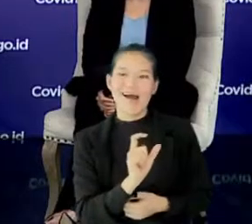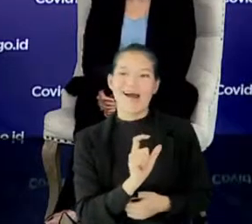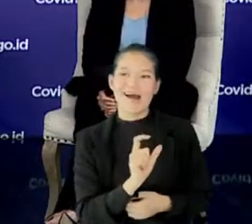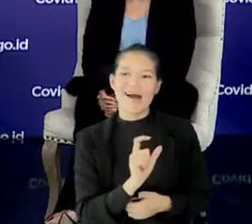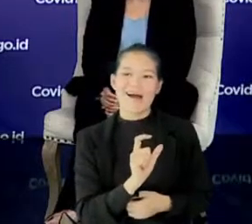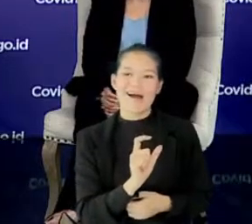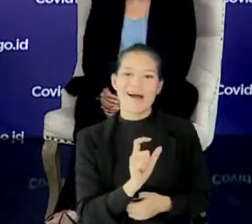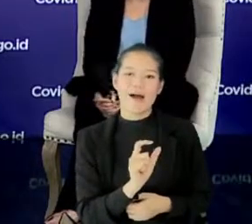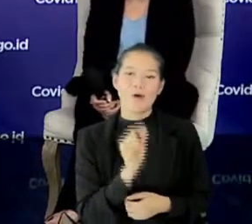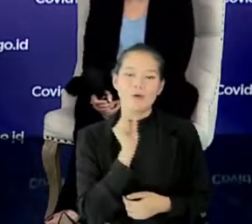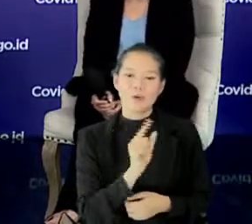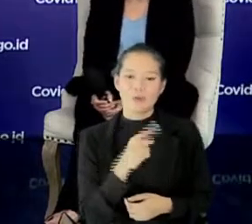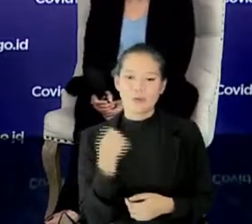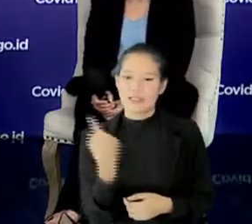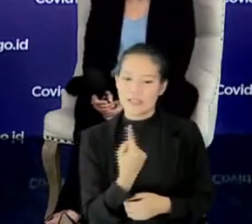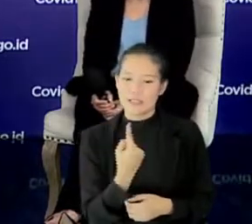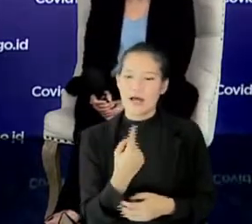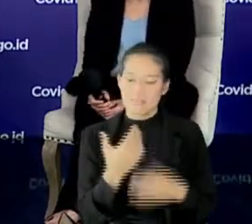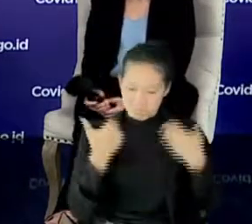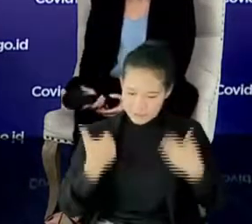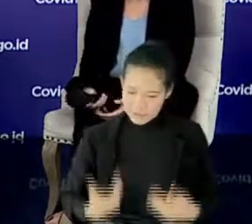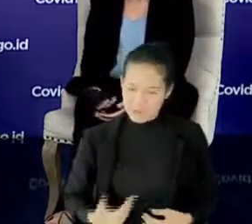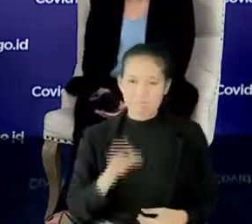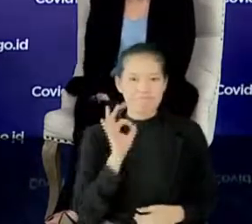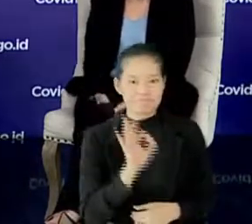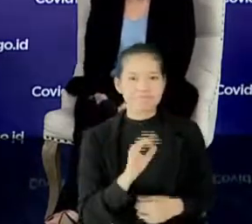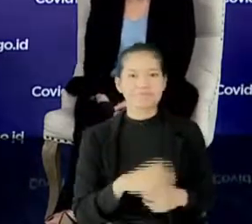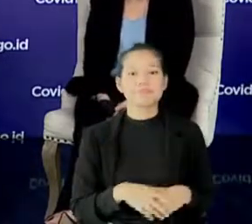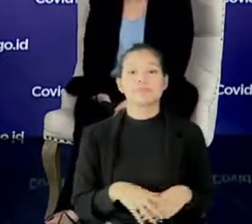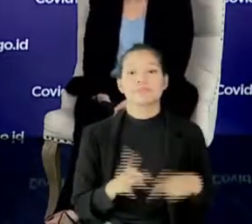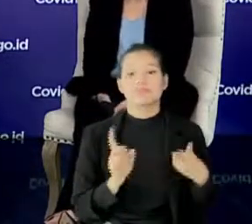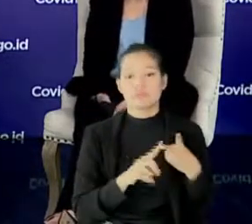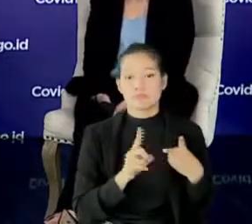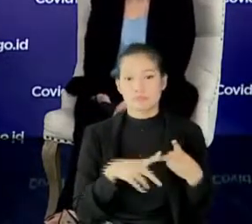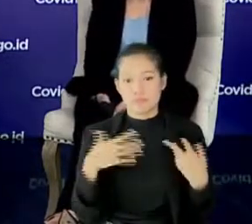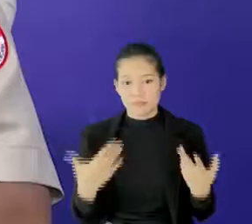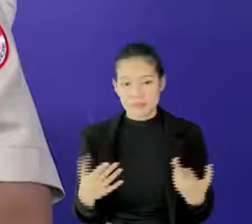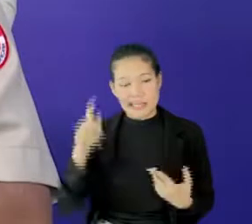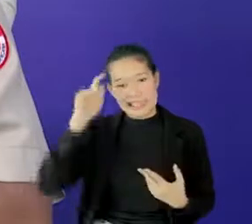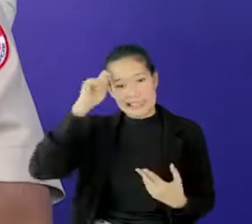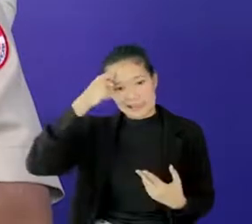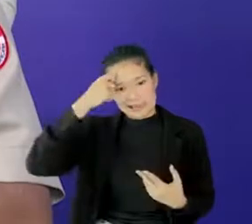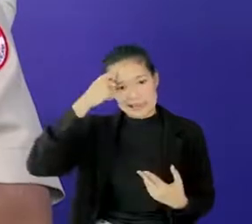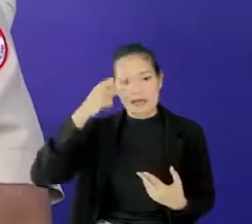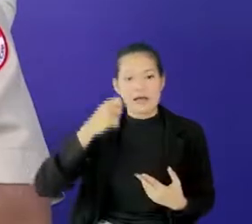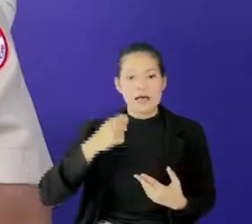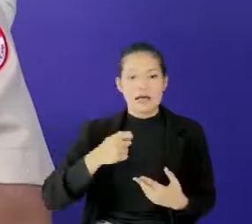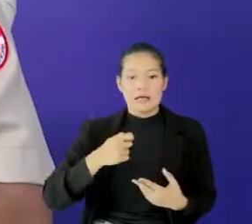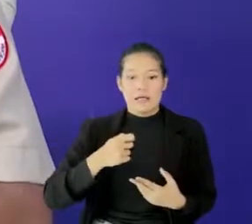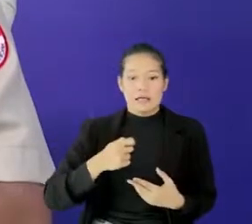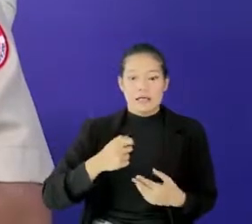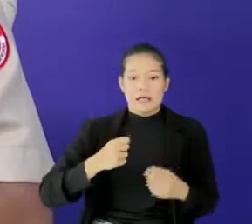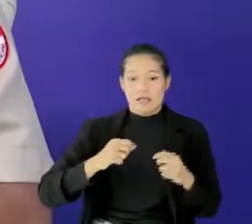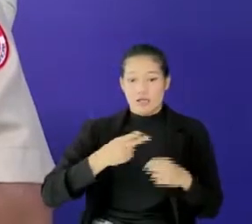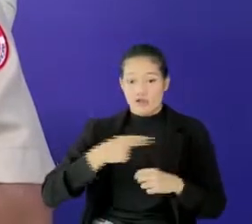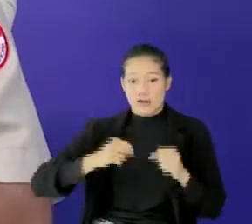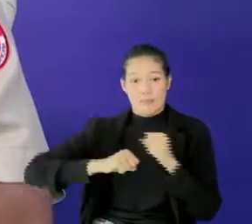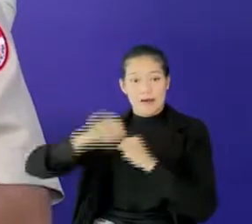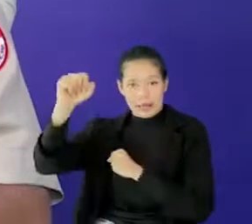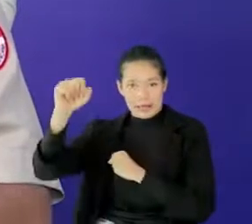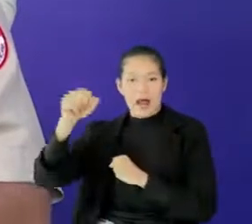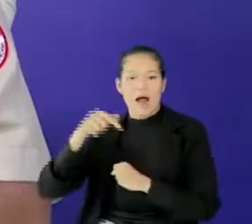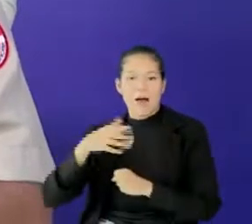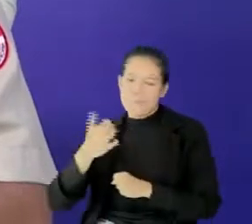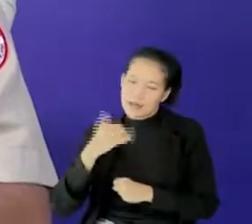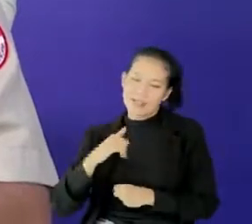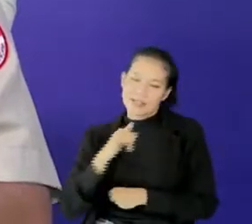hidup baru kita untuk menyikapi itu. Kemudian yang berikutnya adalah momen ini, kemerdekaan ini, mari kita